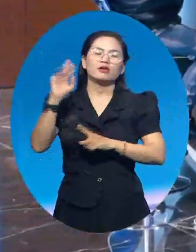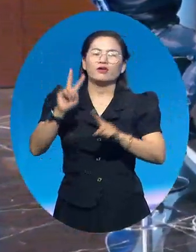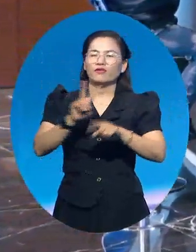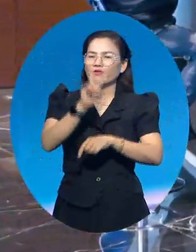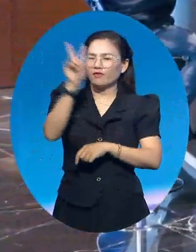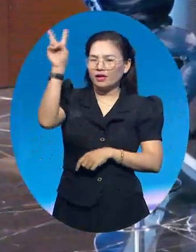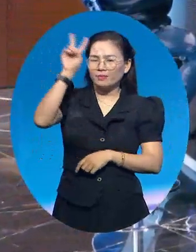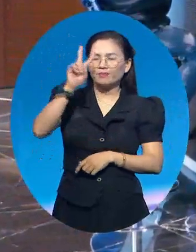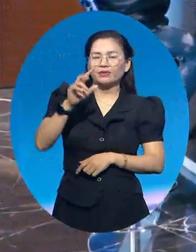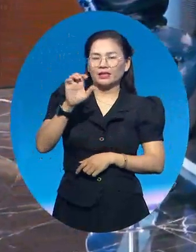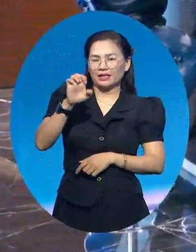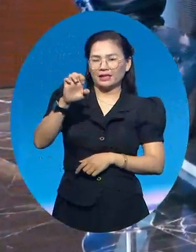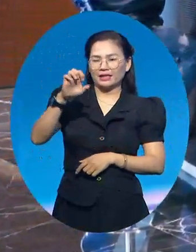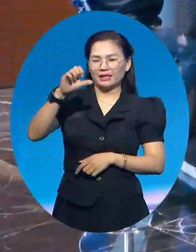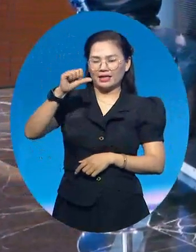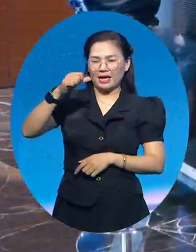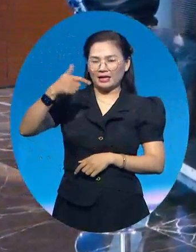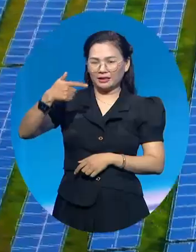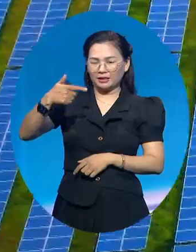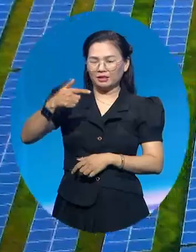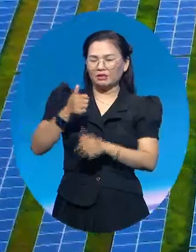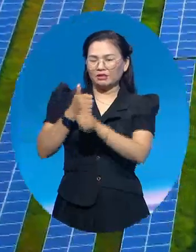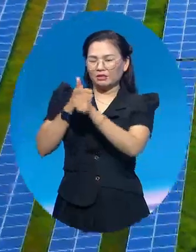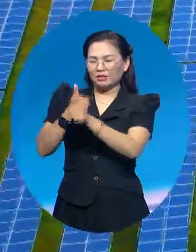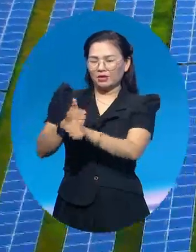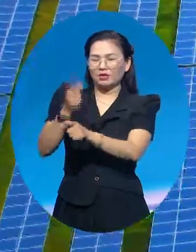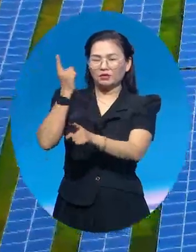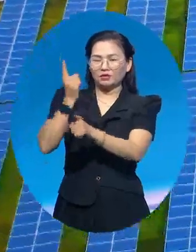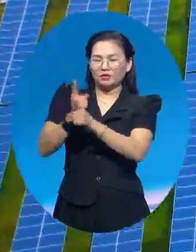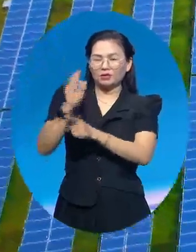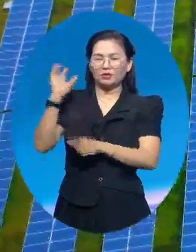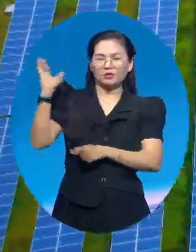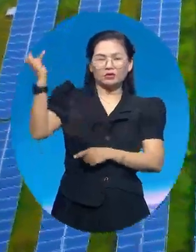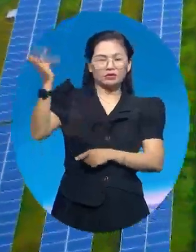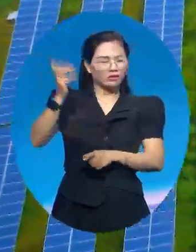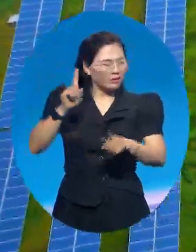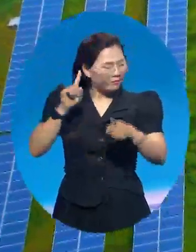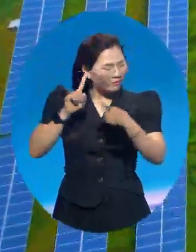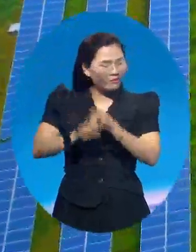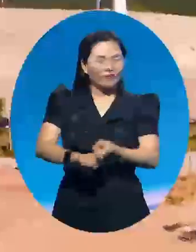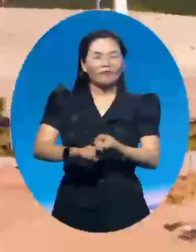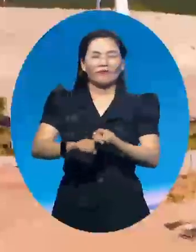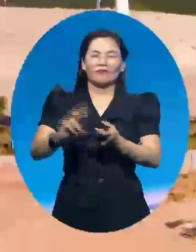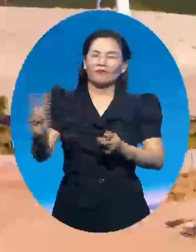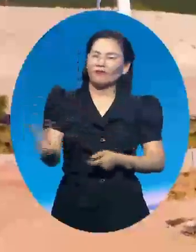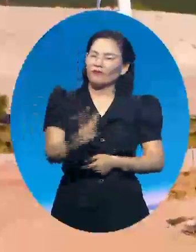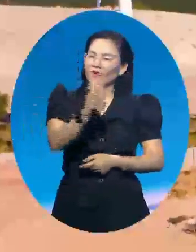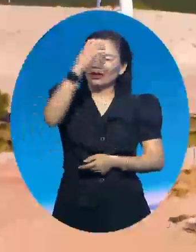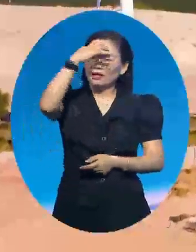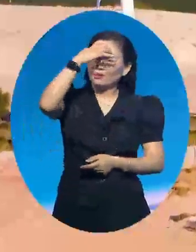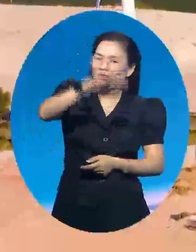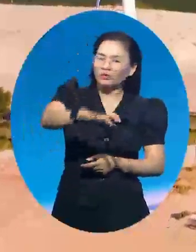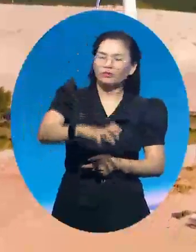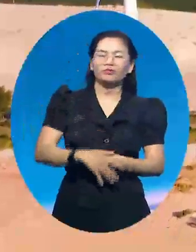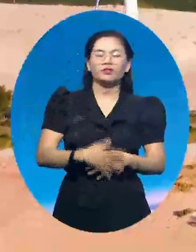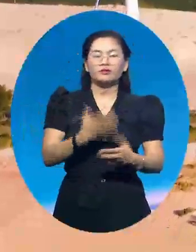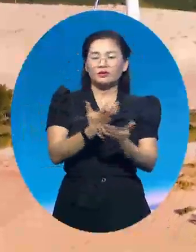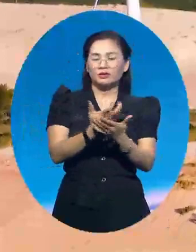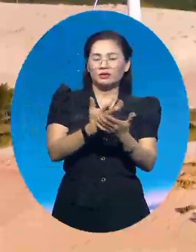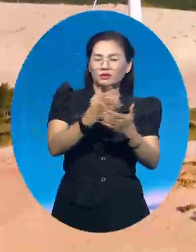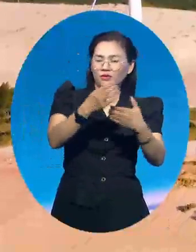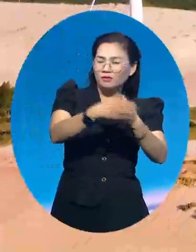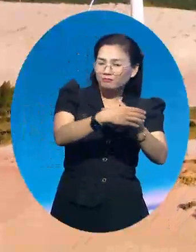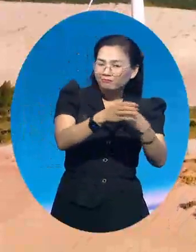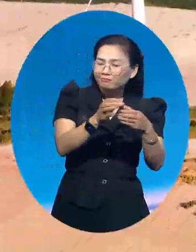thi ESG theo chuẩn đo lường quốc tế từ năm 2023. Bên cạnh những hoạt động thiện nguyện, lan tỏa trách nhiệm xã hội qua ứng dụng do